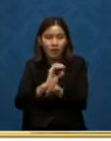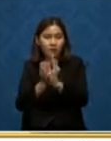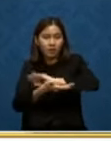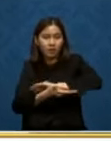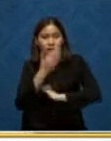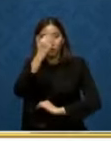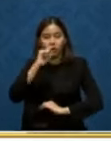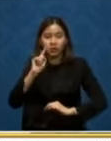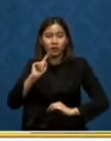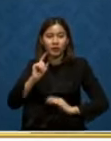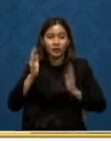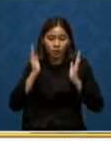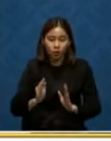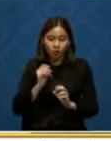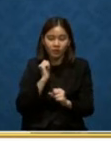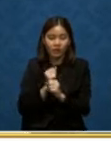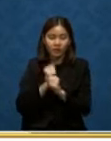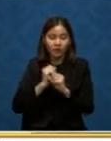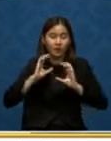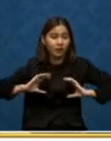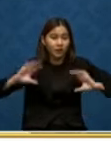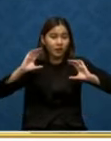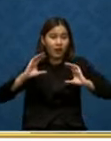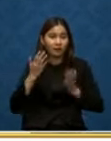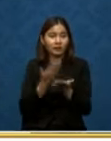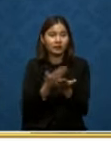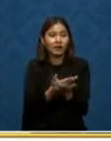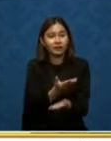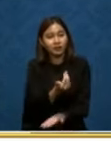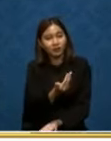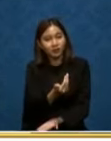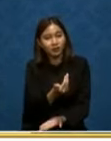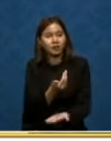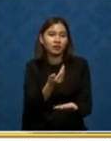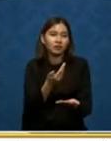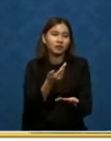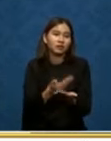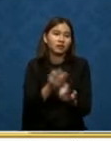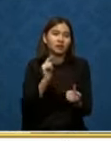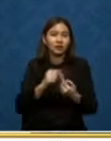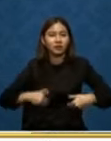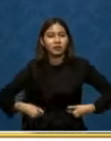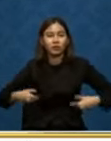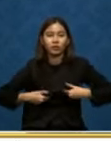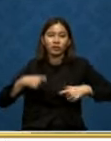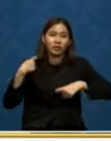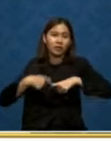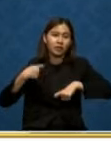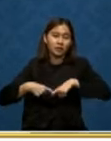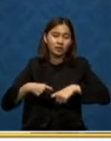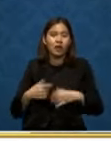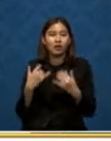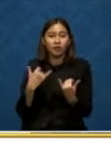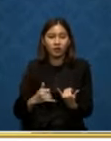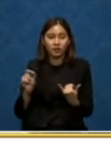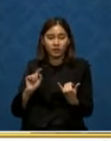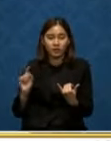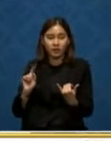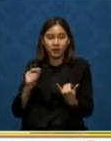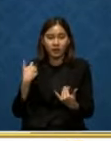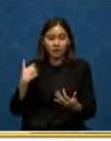หน้าที่ของรัฐเข้าไปเรียกเก็บเข้าไปดำเนินการให้เขาครองรักครองตัวได้นำความลำบากเพราะฉะนั้นแล้ววันนี้นะครับ